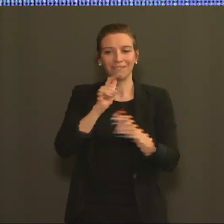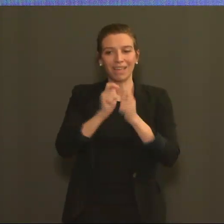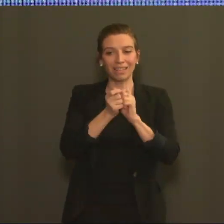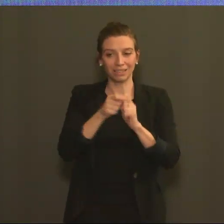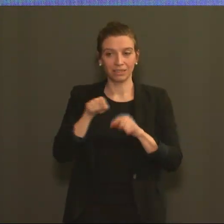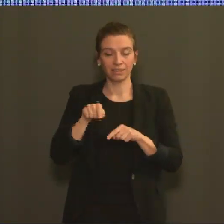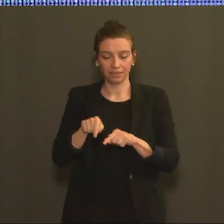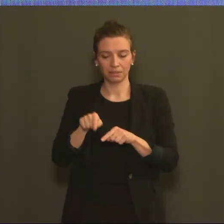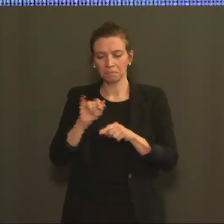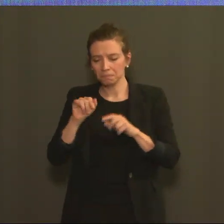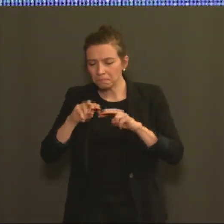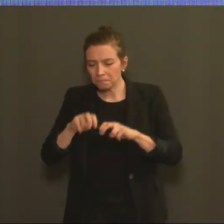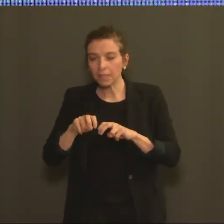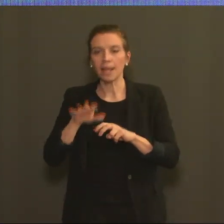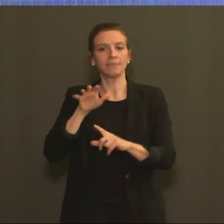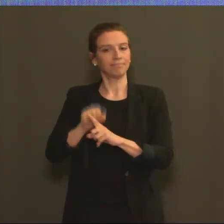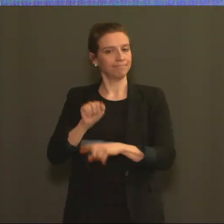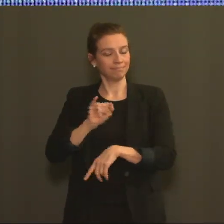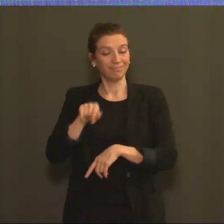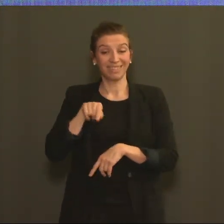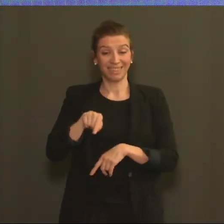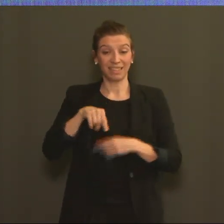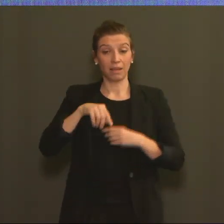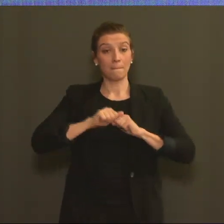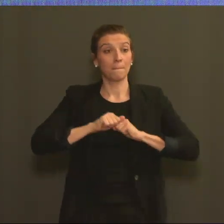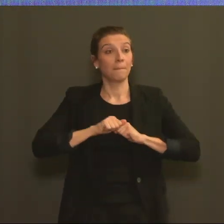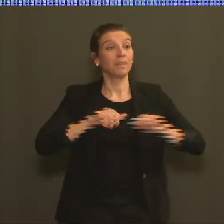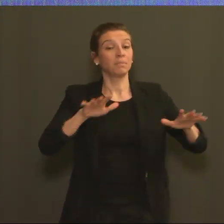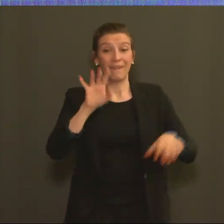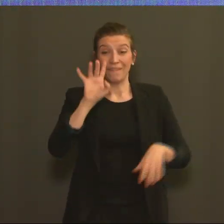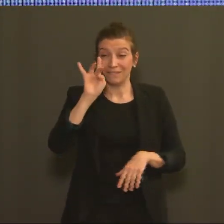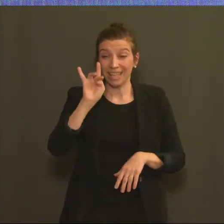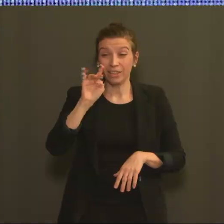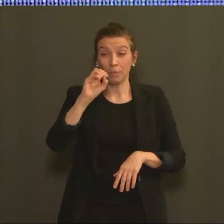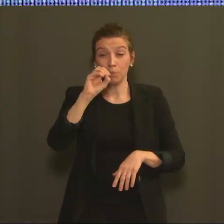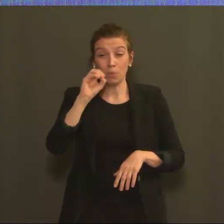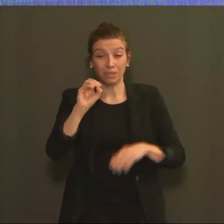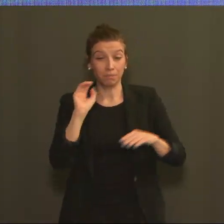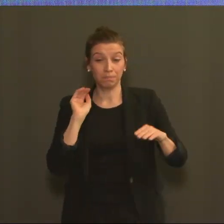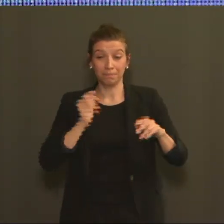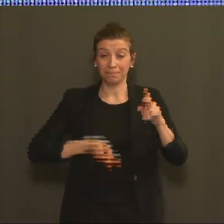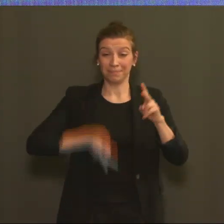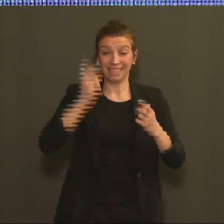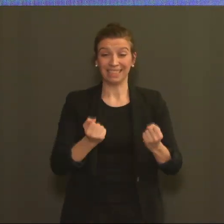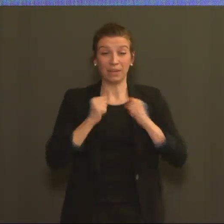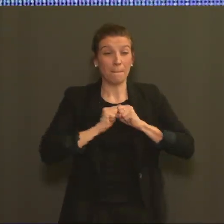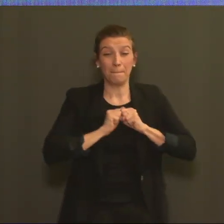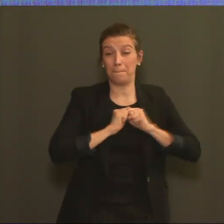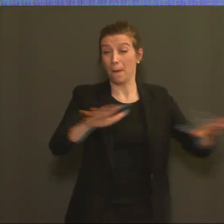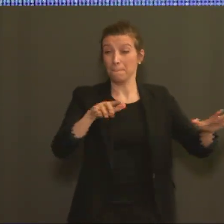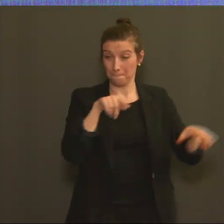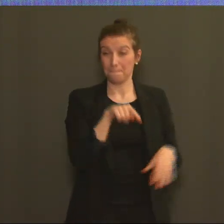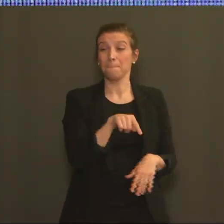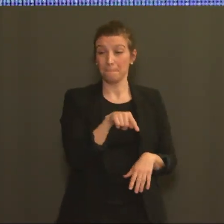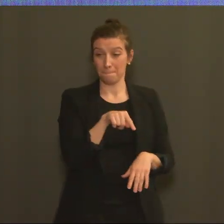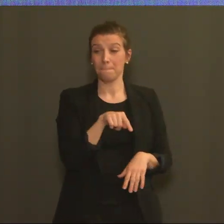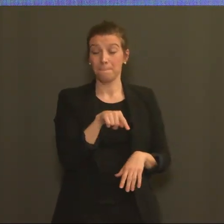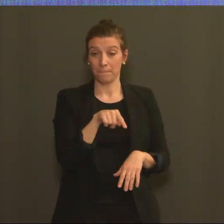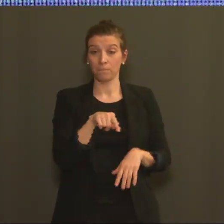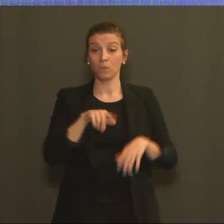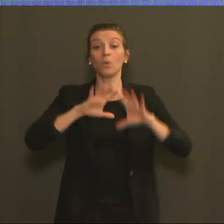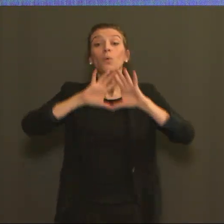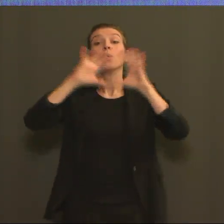we willen we willen er echter ook op wijzen dat er elders in de wereld nu ook regelmaat andere varianten geïdentificeerd worden waarvan